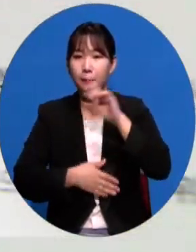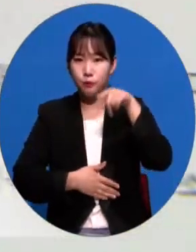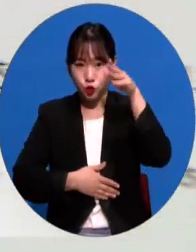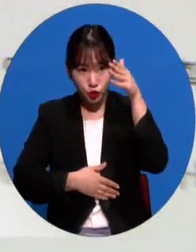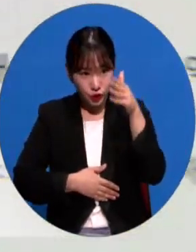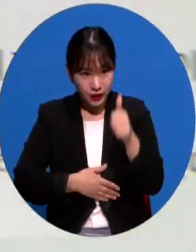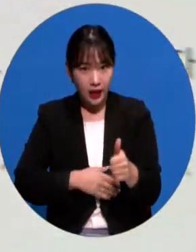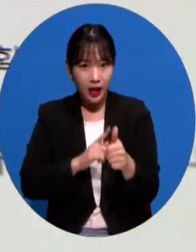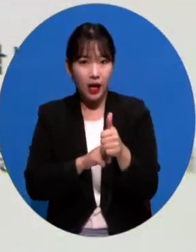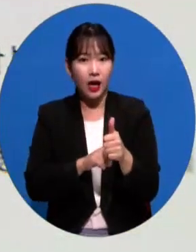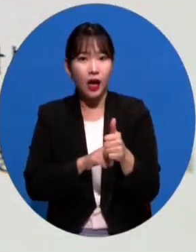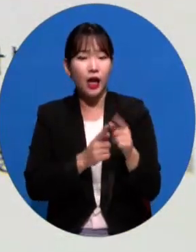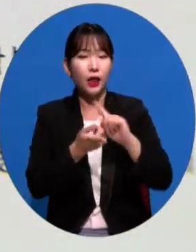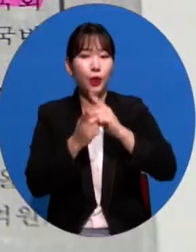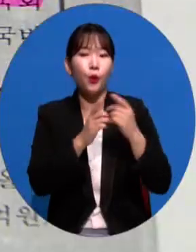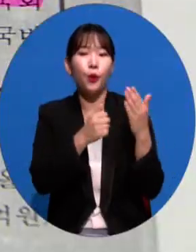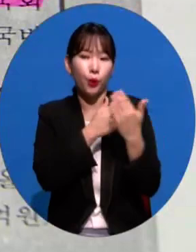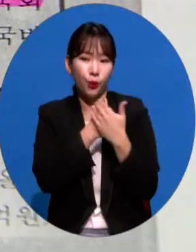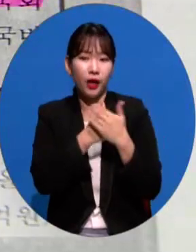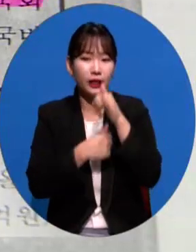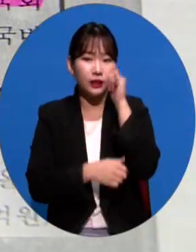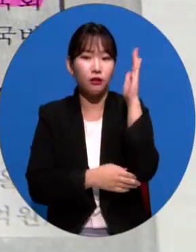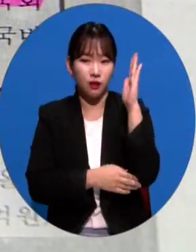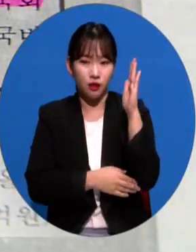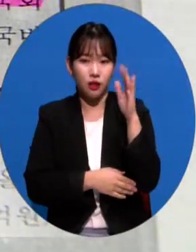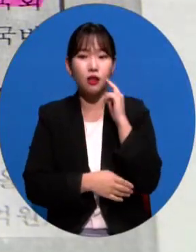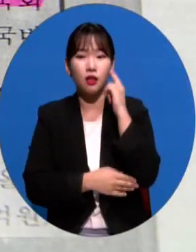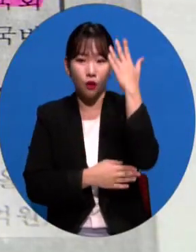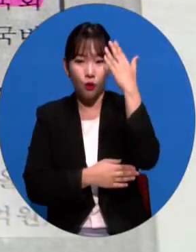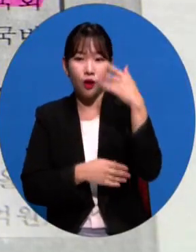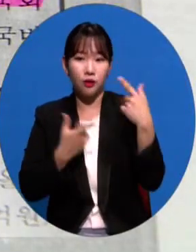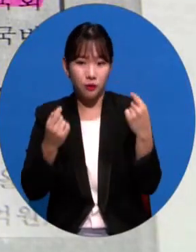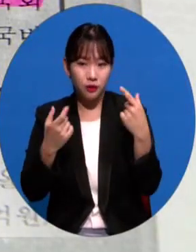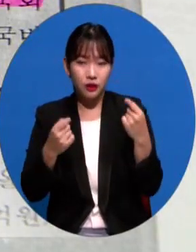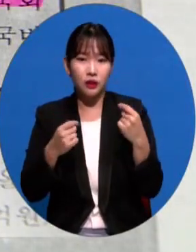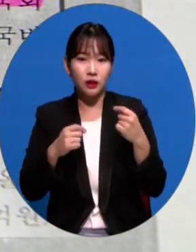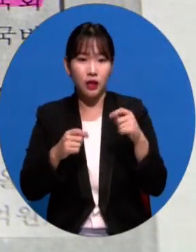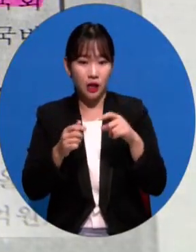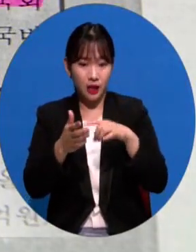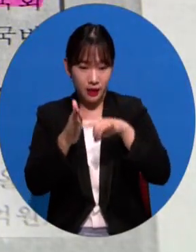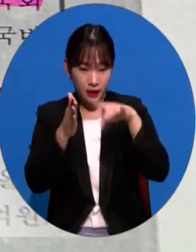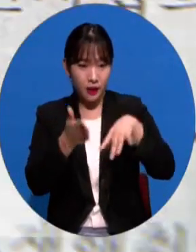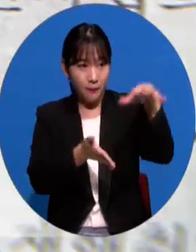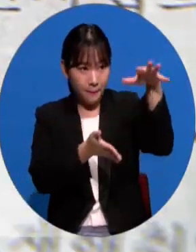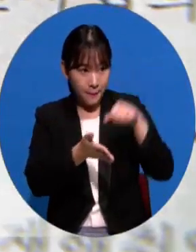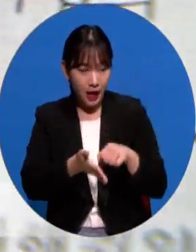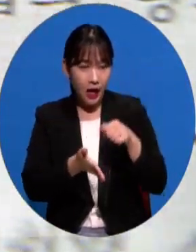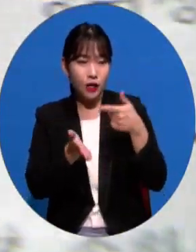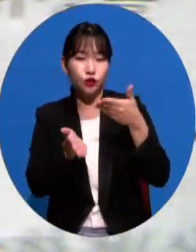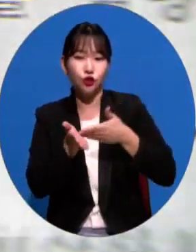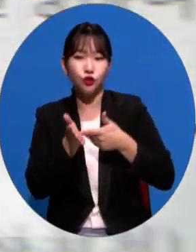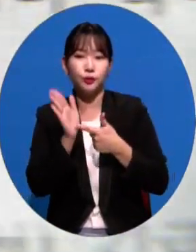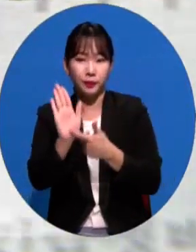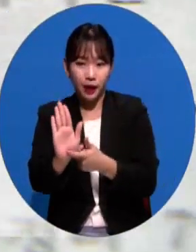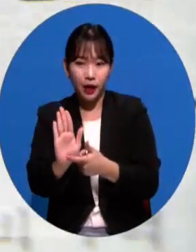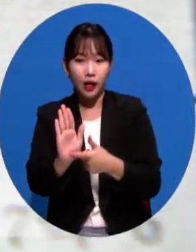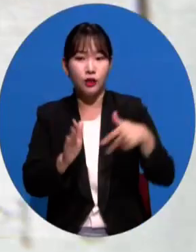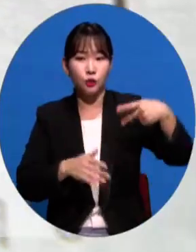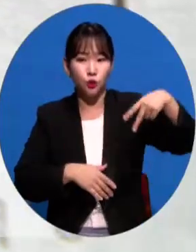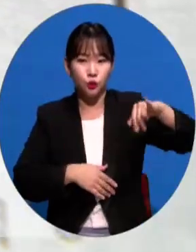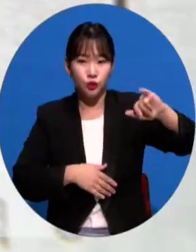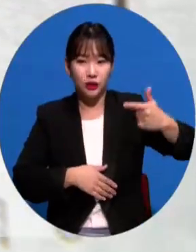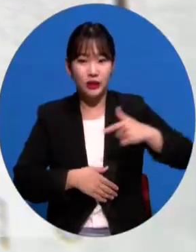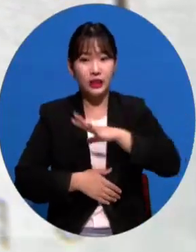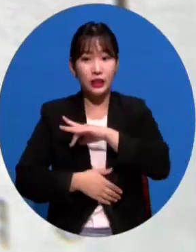협력을 먼저 강조했습니다 영광 군도 특별 교부세 확보 소식을 알리며 국민의 임 조수진